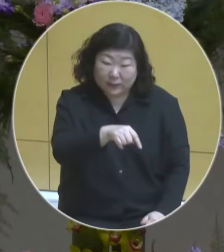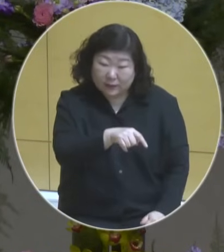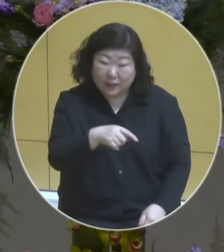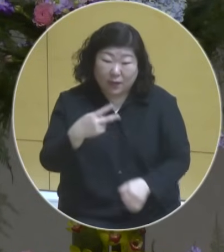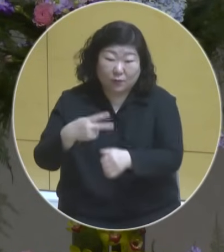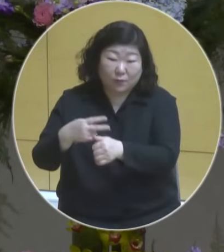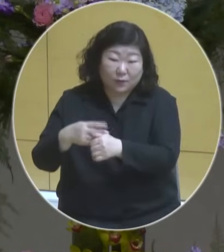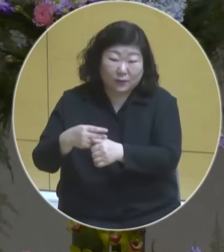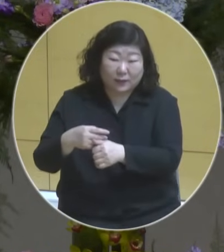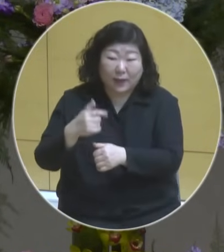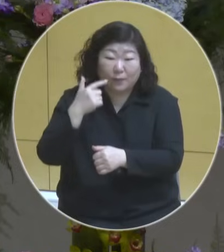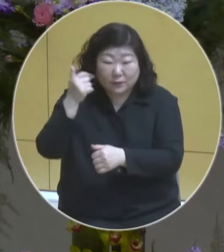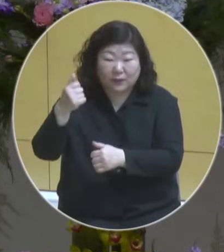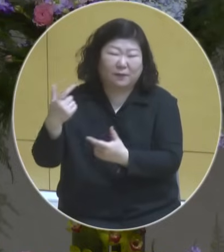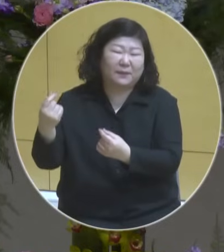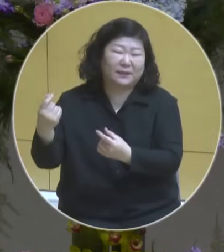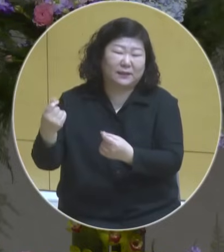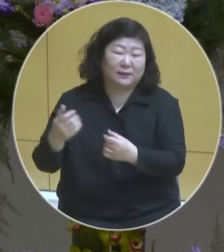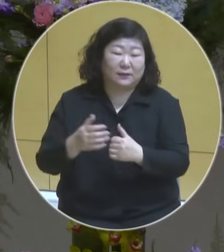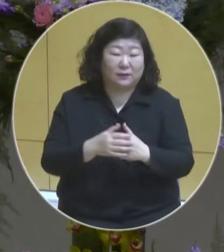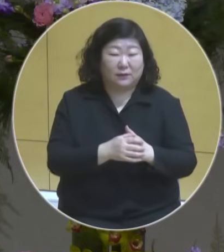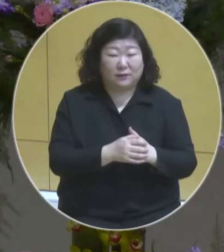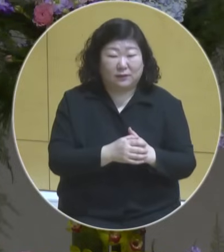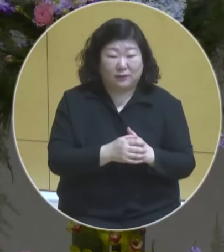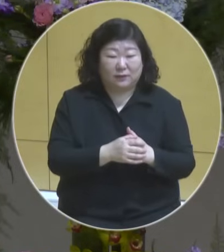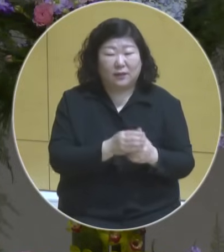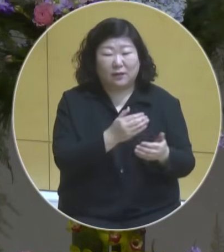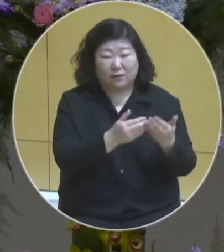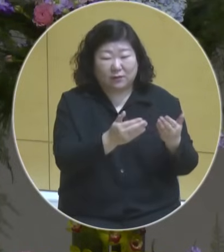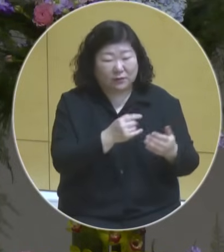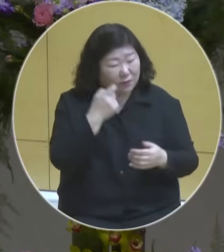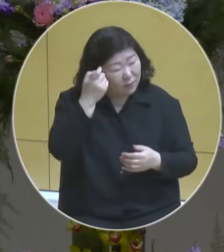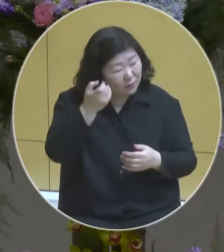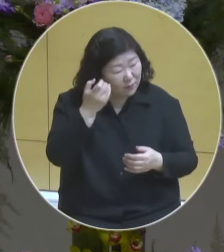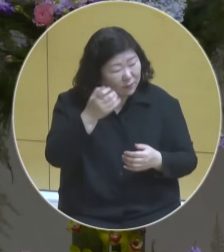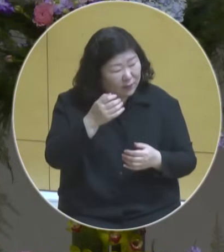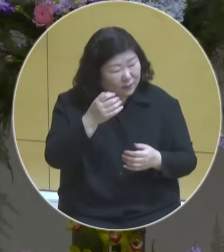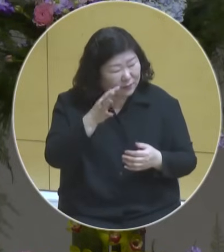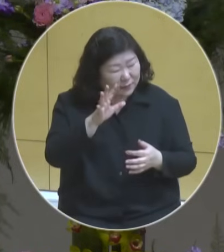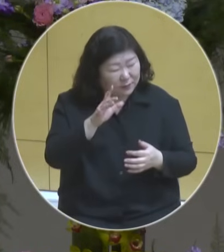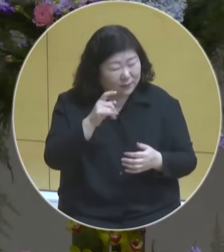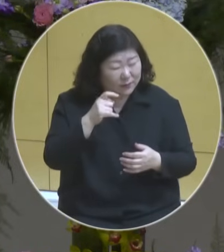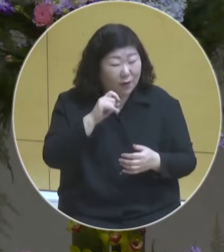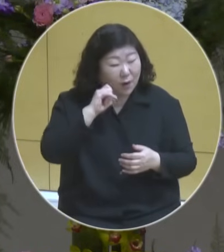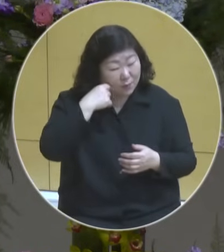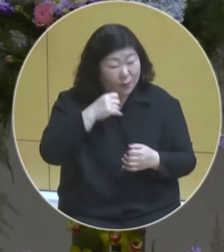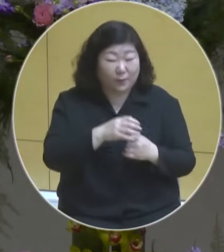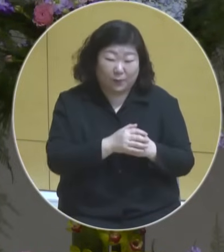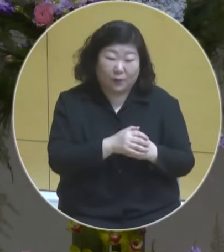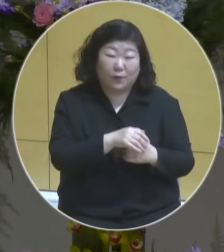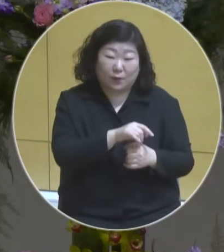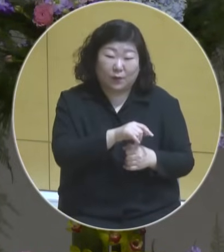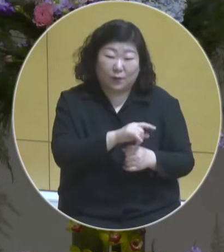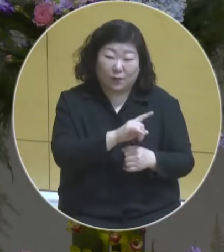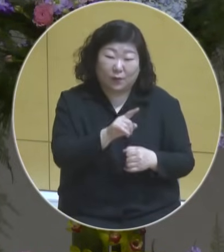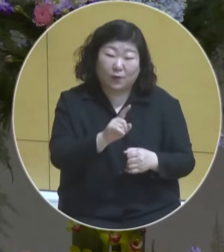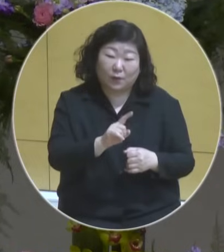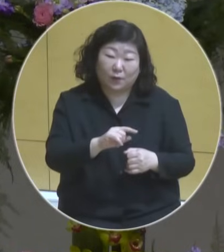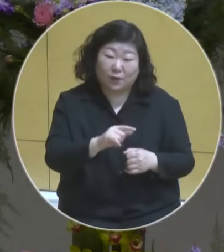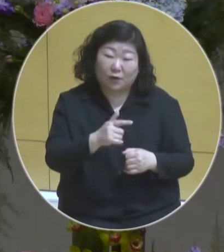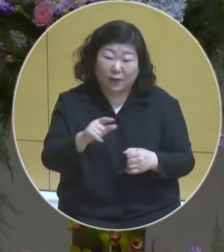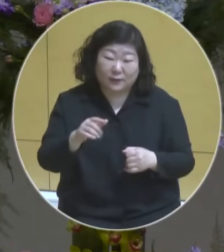마찬가지입니다 그들이 겪는 어려움도 영적 침체도 교육자들이 겪는 것과 비슷합니다 여러분 많이 격려해 주시고 우리